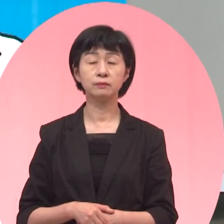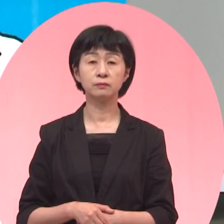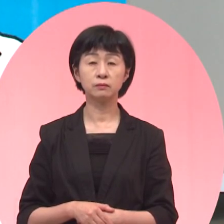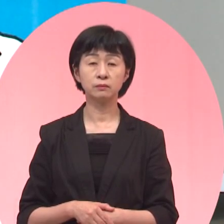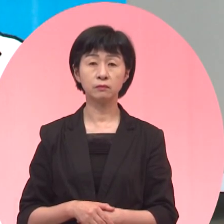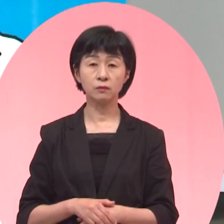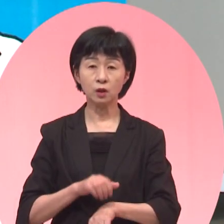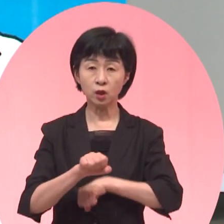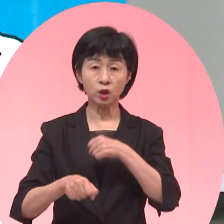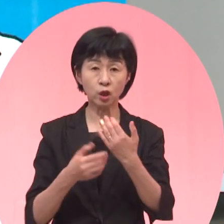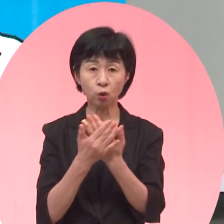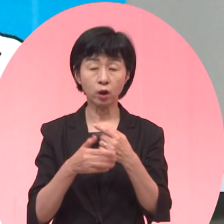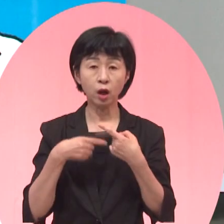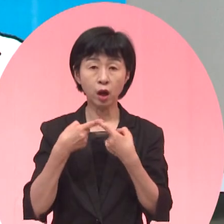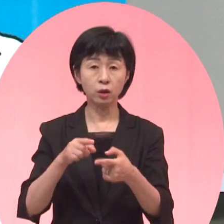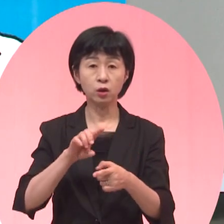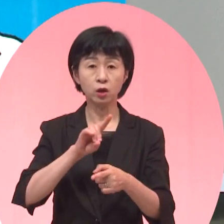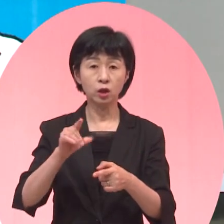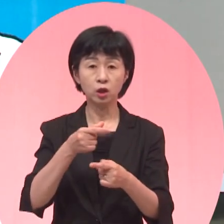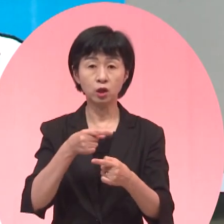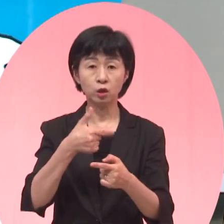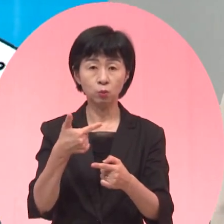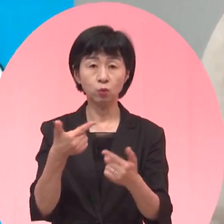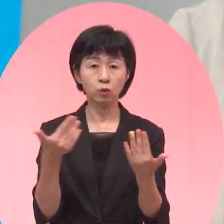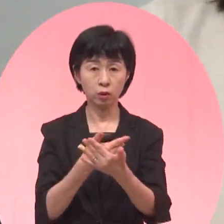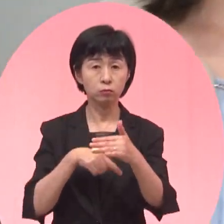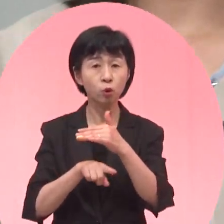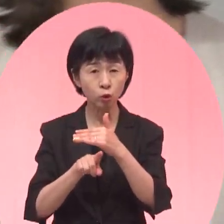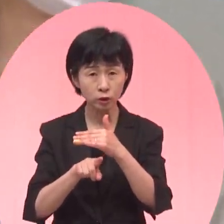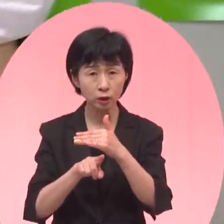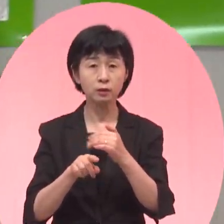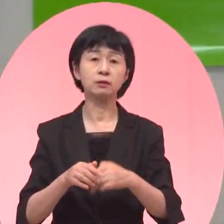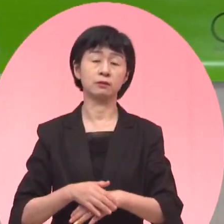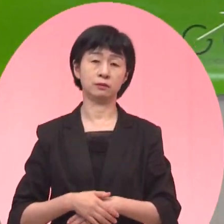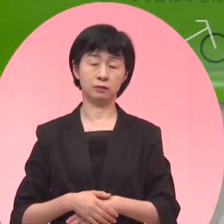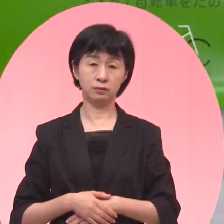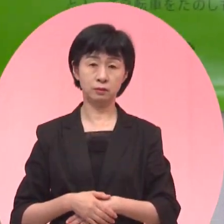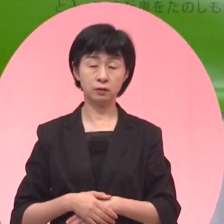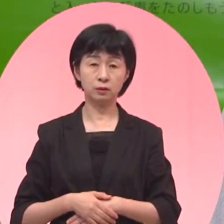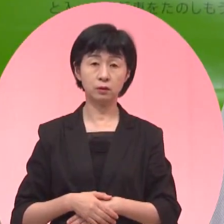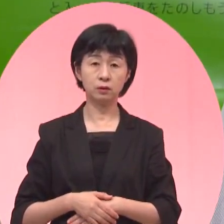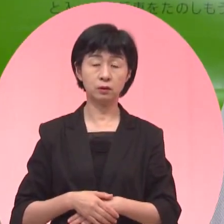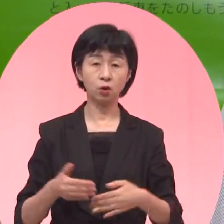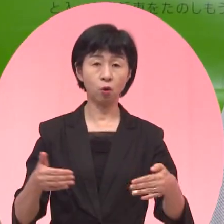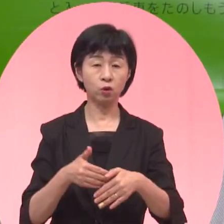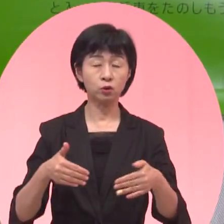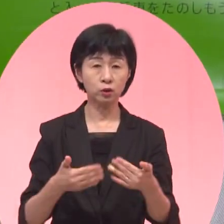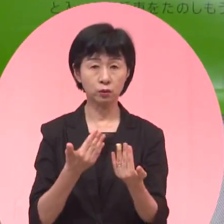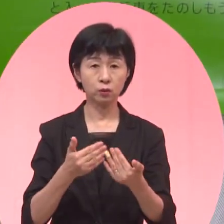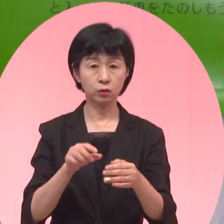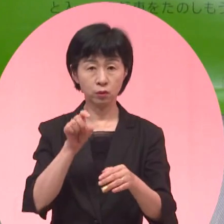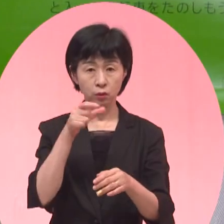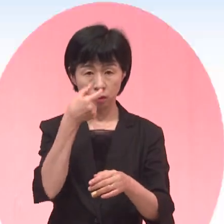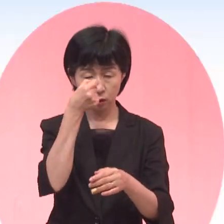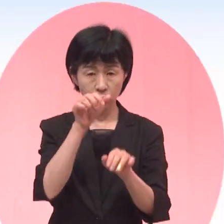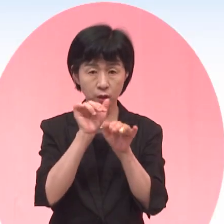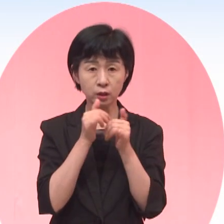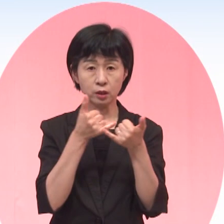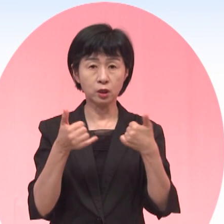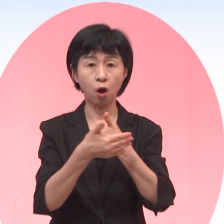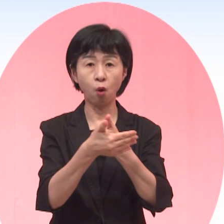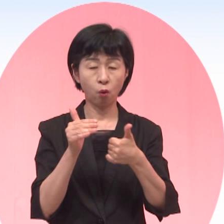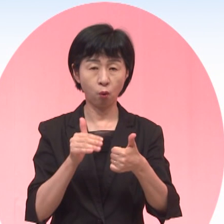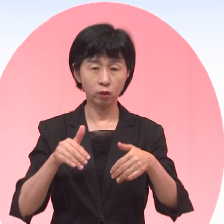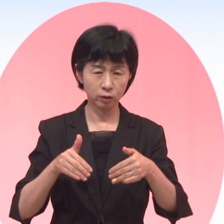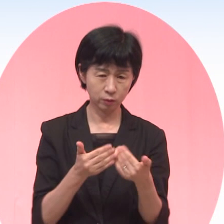なぜ自転車保険等への加入が義務化されたんでしょうか。 はい、交通事故の被害者保護と事故を